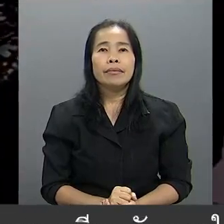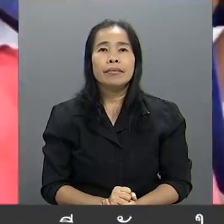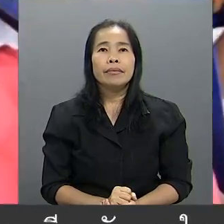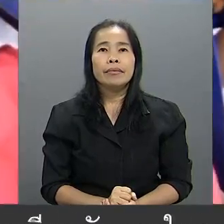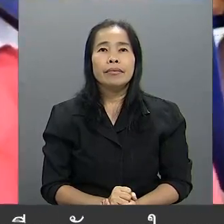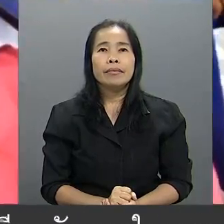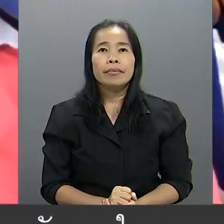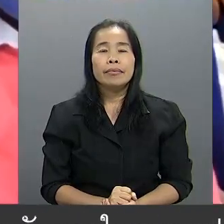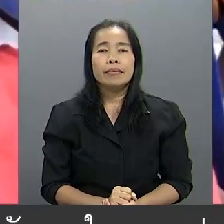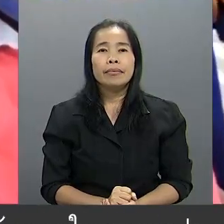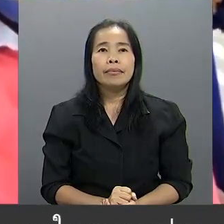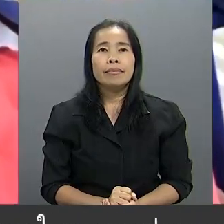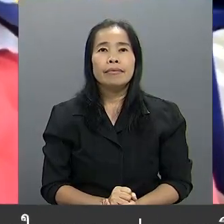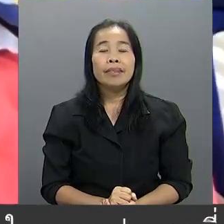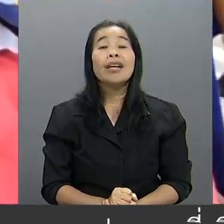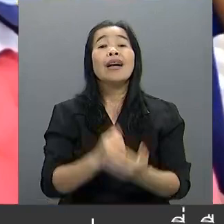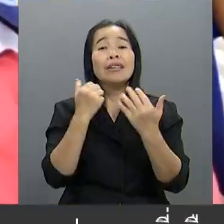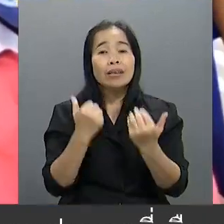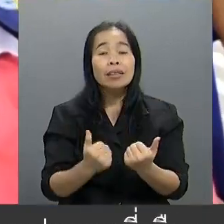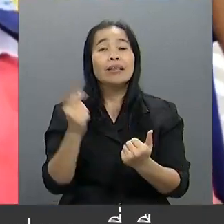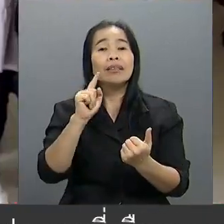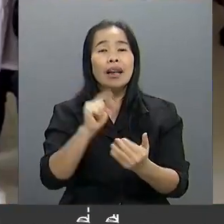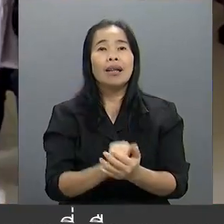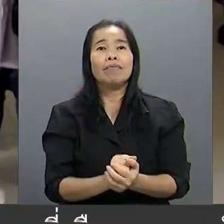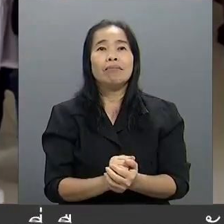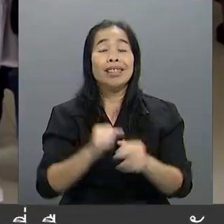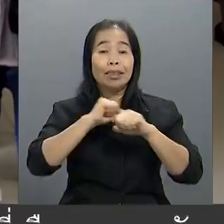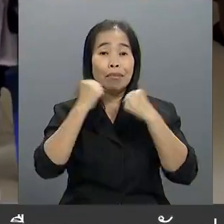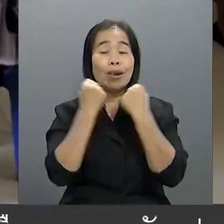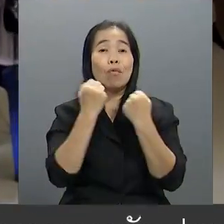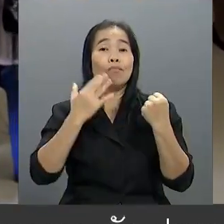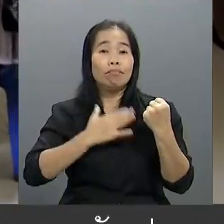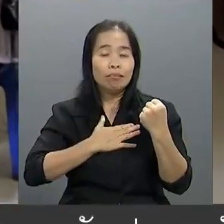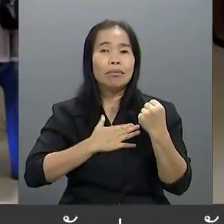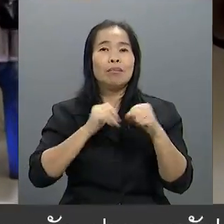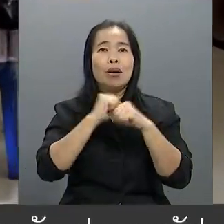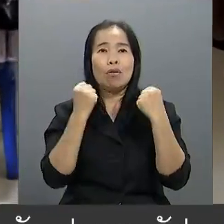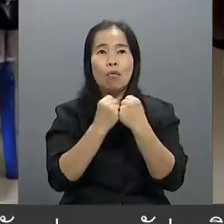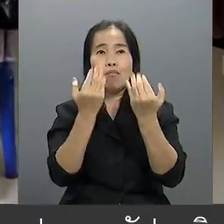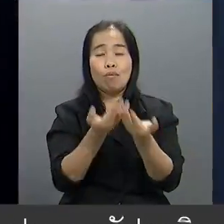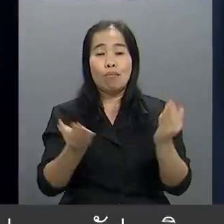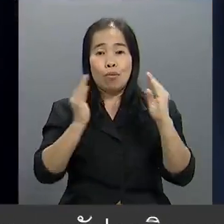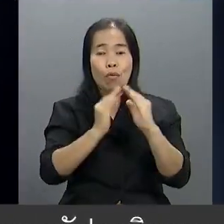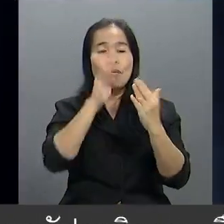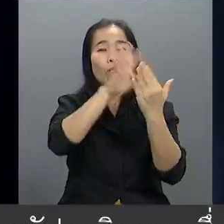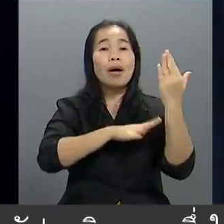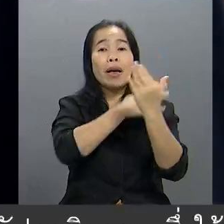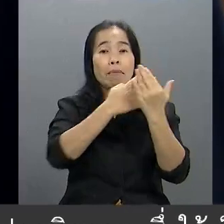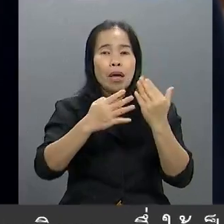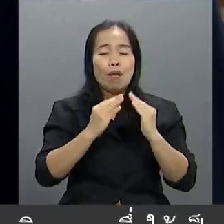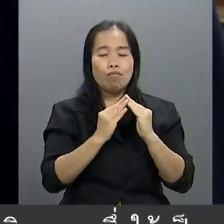คือสวท.เนี่ยทำงานมา50ปีแต่สิ่งที่เราถือว่าเป็นประสบความ